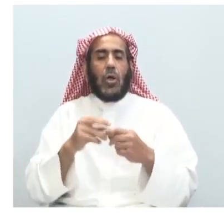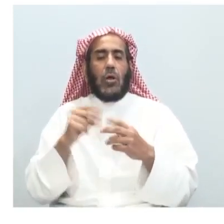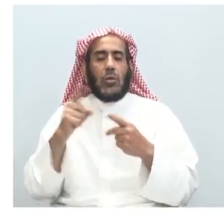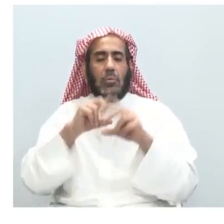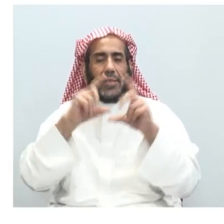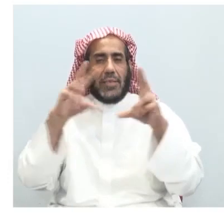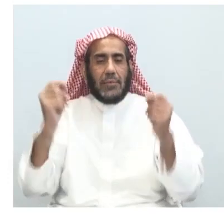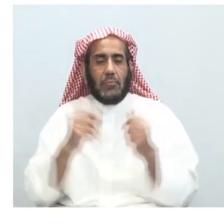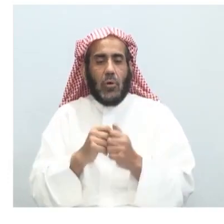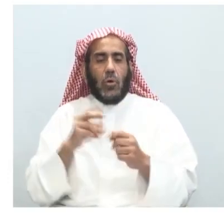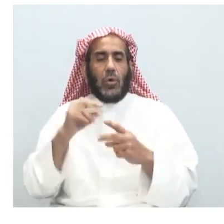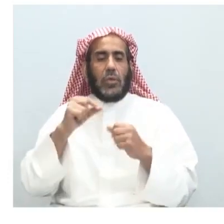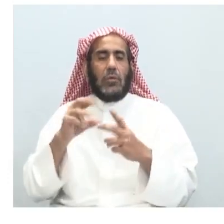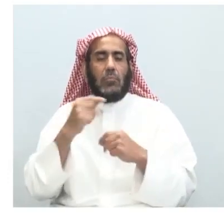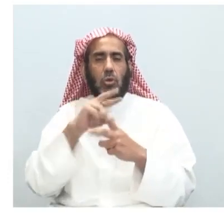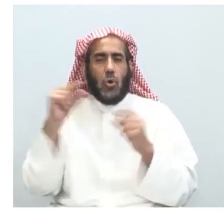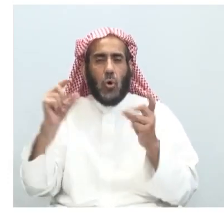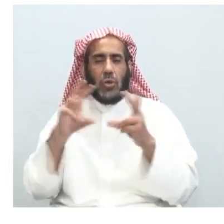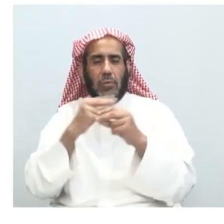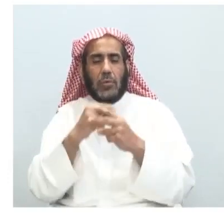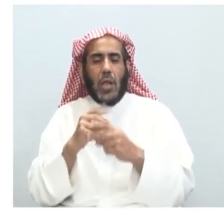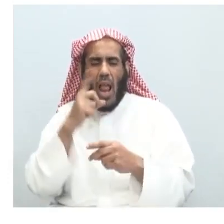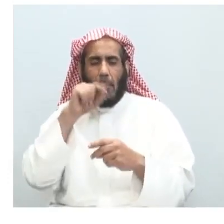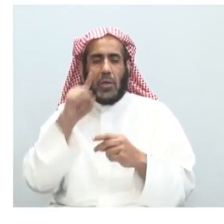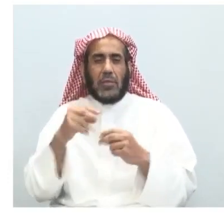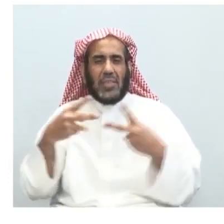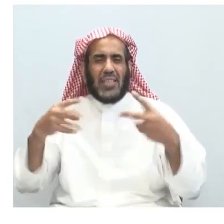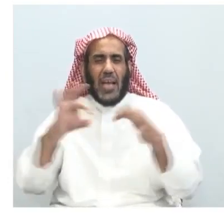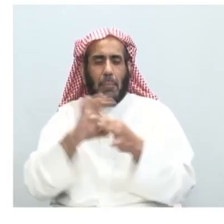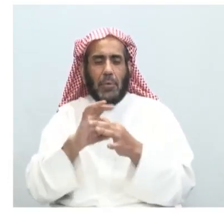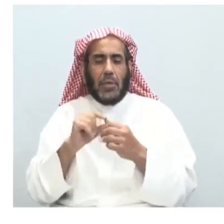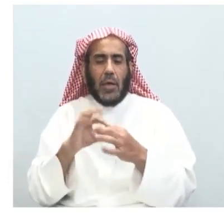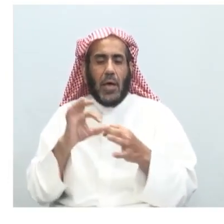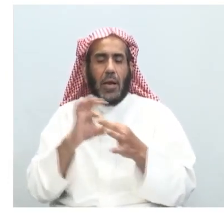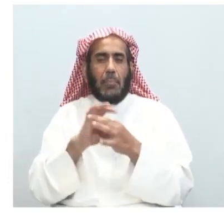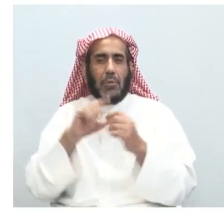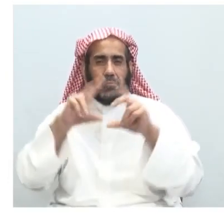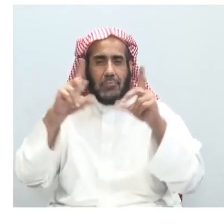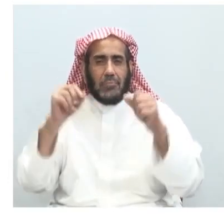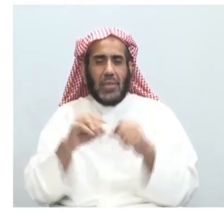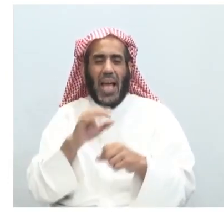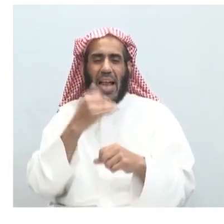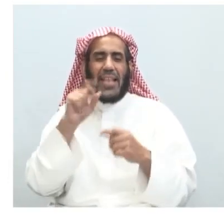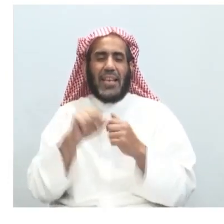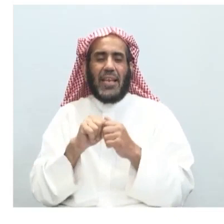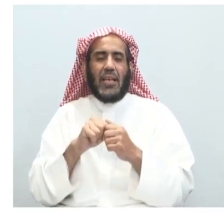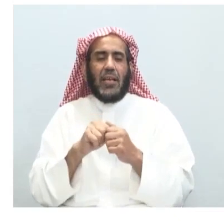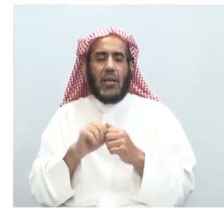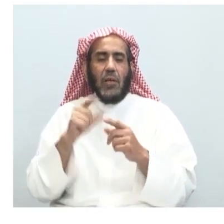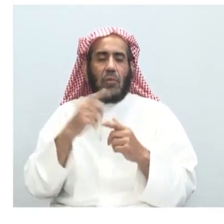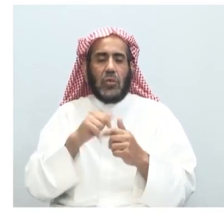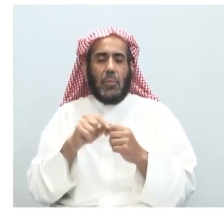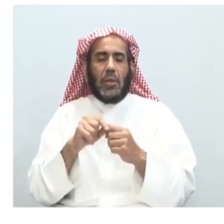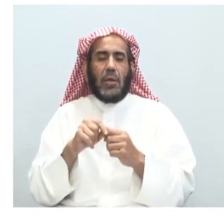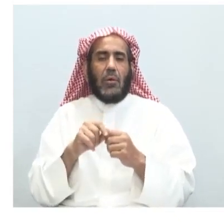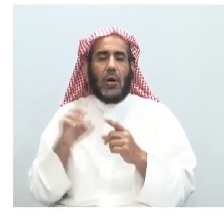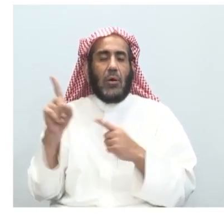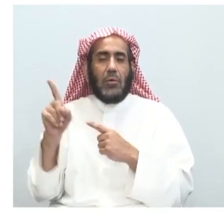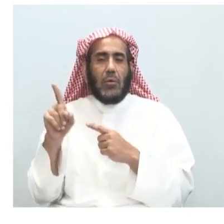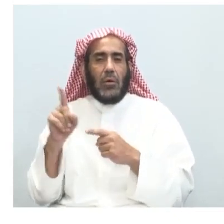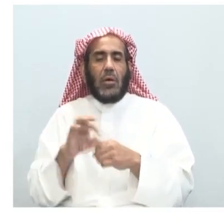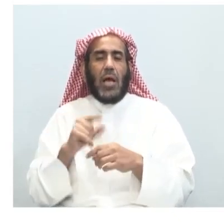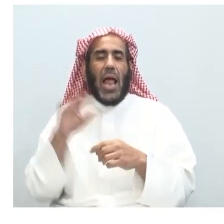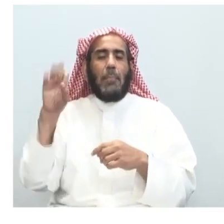الجلوكوسا ترسم وحدتين من الجلوكوز لابد ان تربط بينهما بالرابطه الاثريه فيسمى بعد ذلك هو